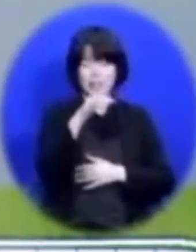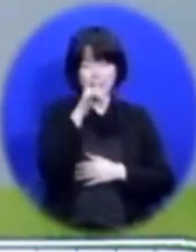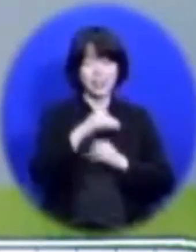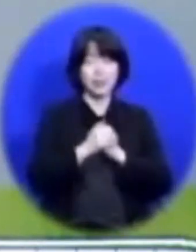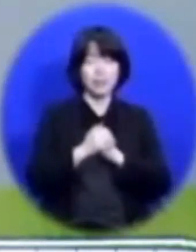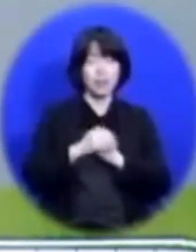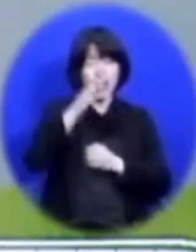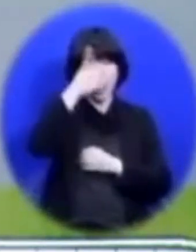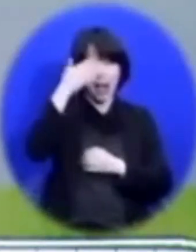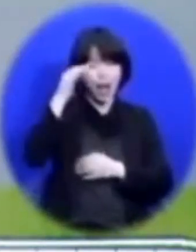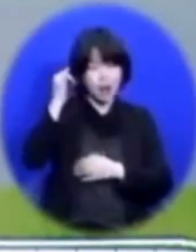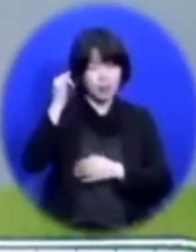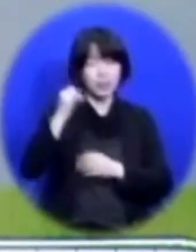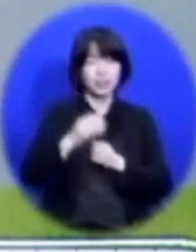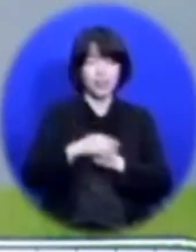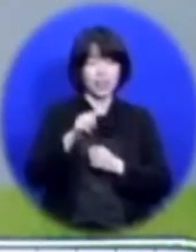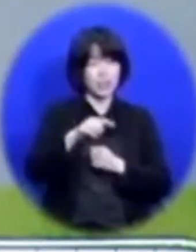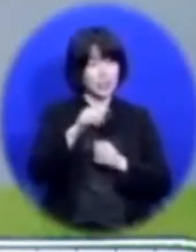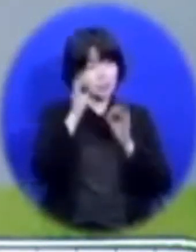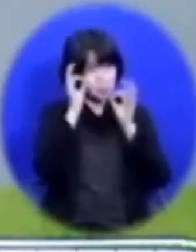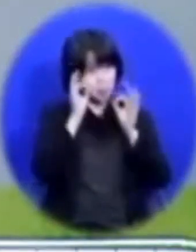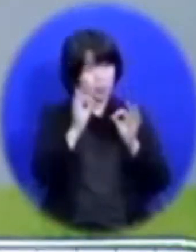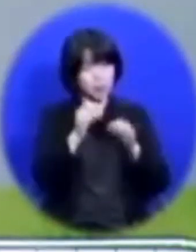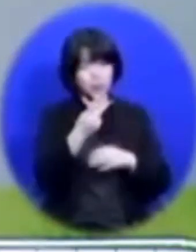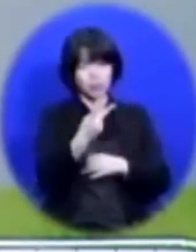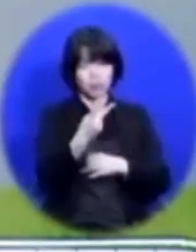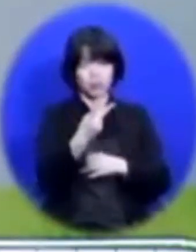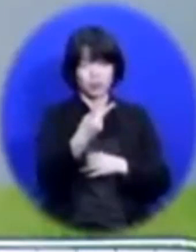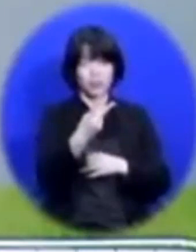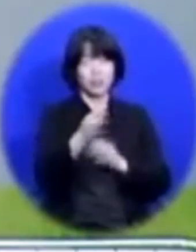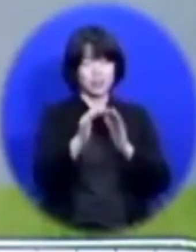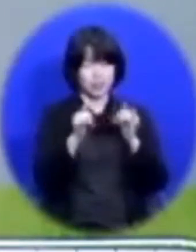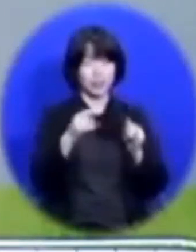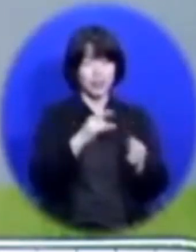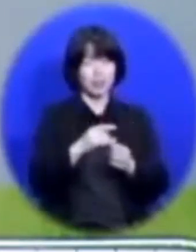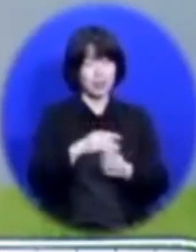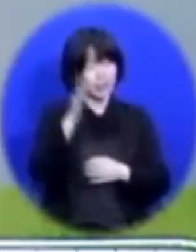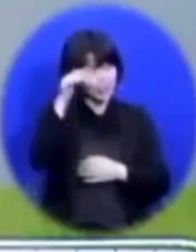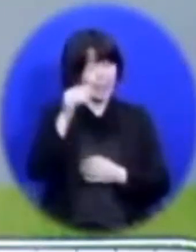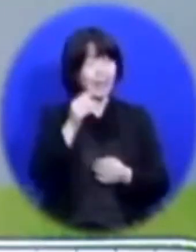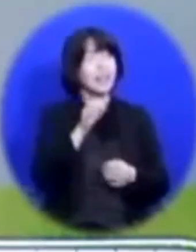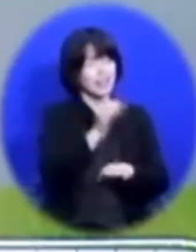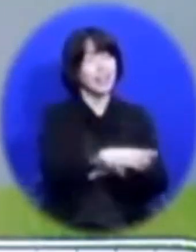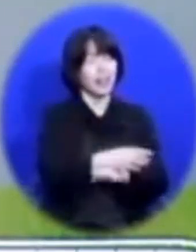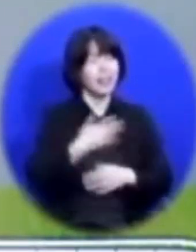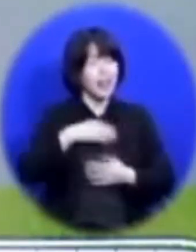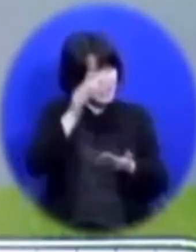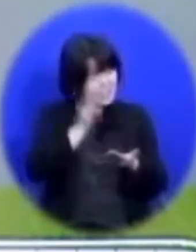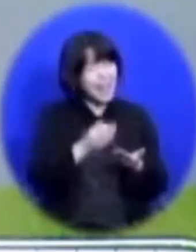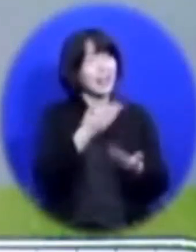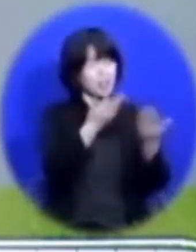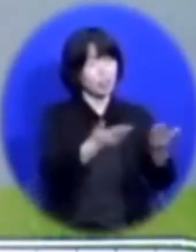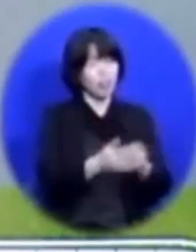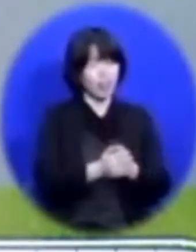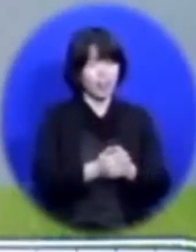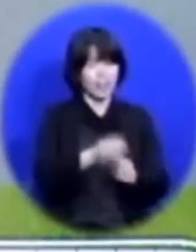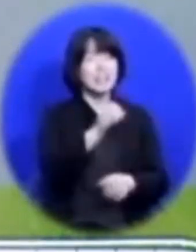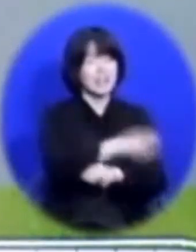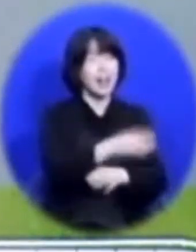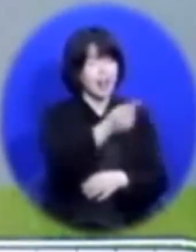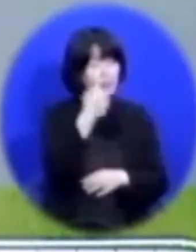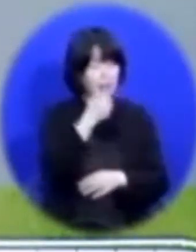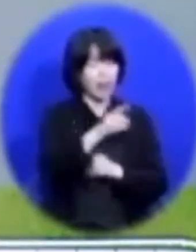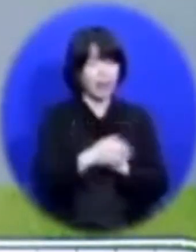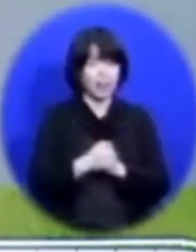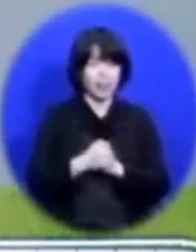있었다.그녀는 우리둘에게그것들을사라고하면서" 싸게줄테니사세요."